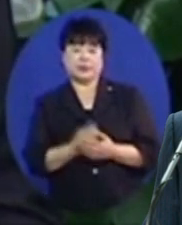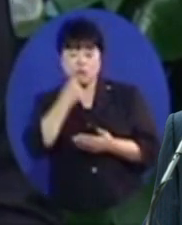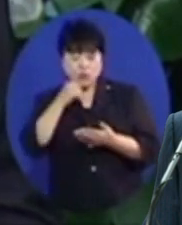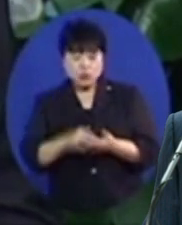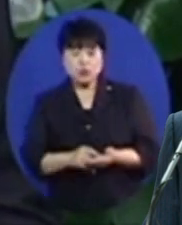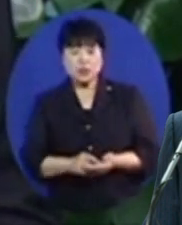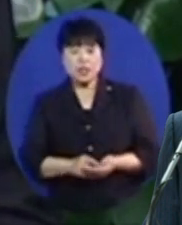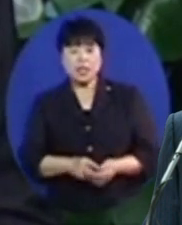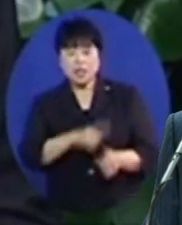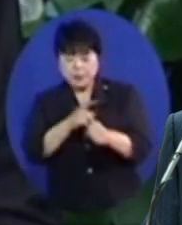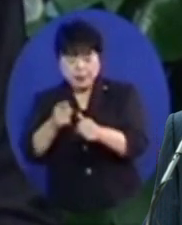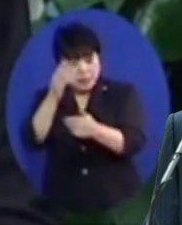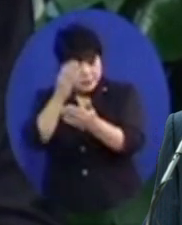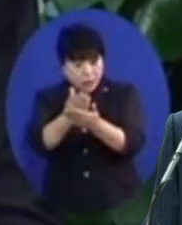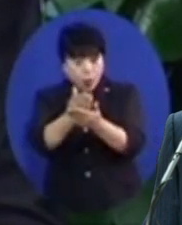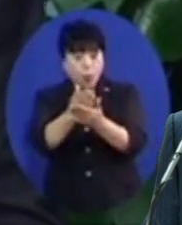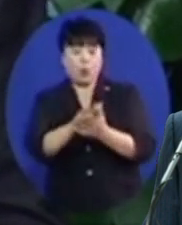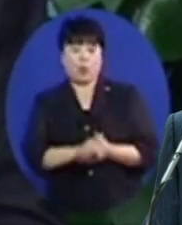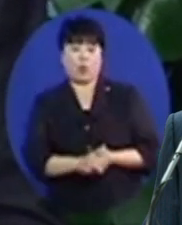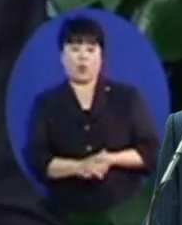쉽게 비평하지 말고